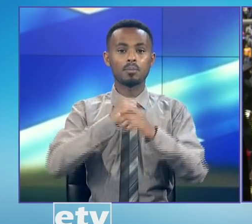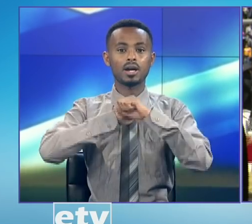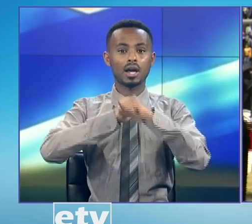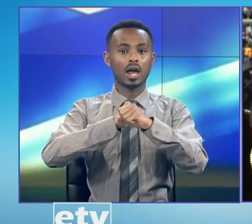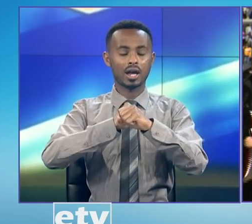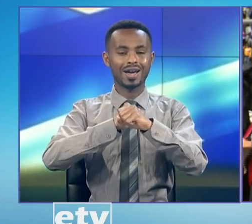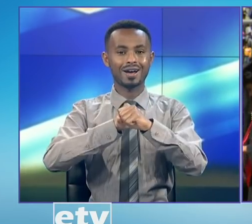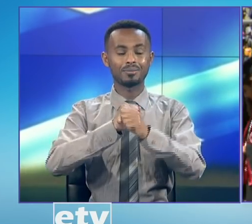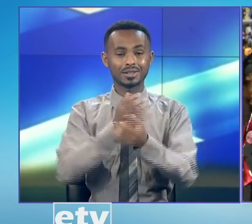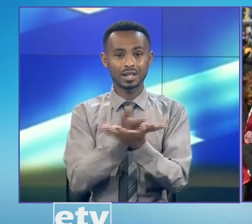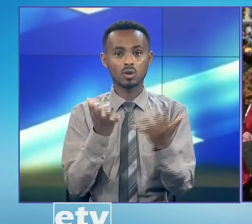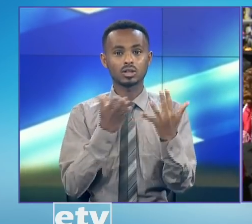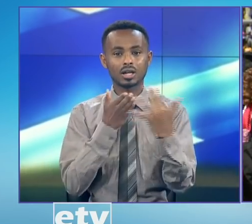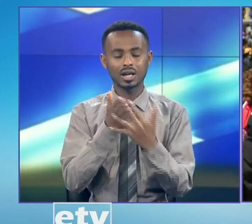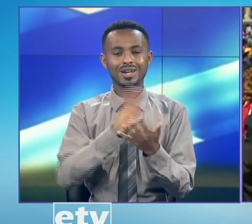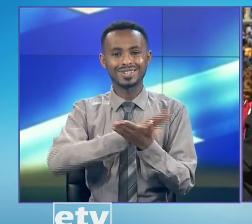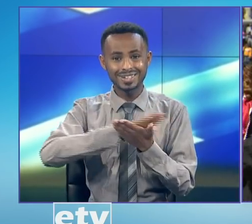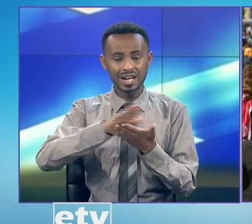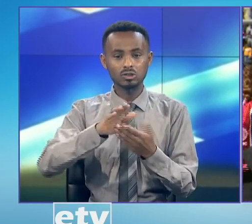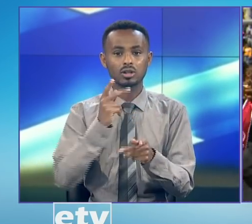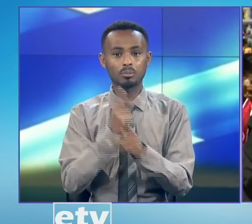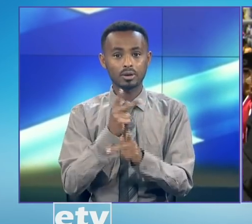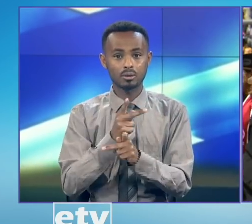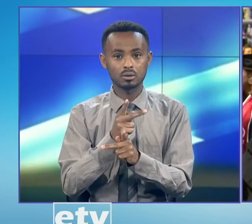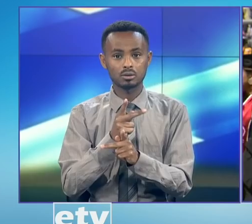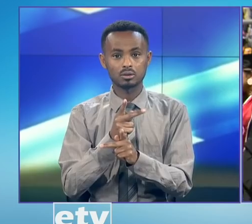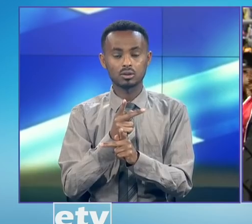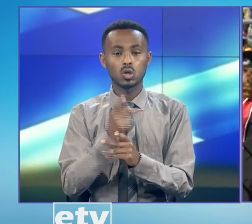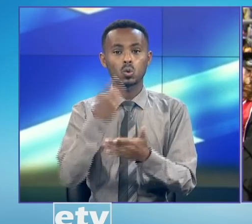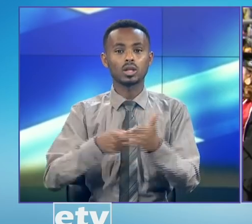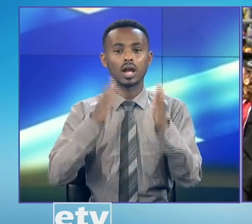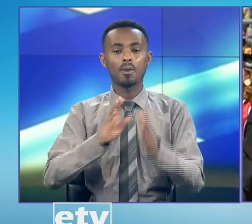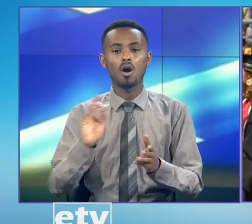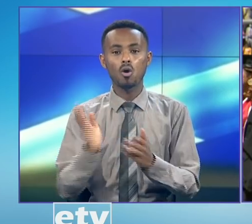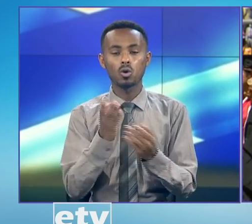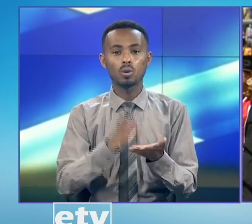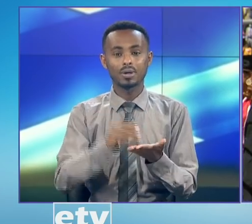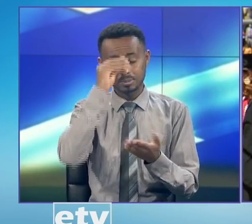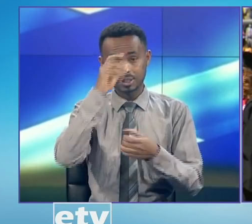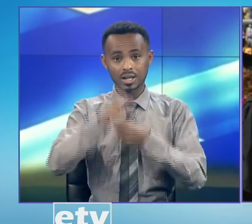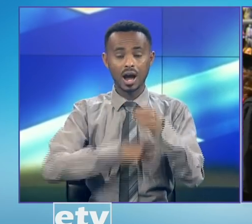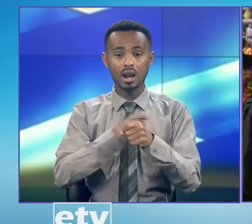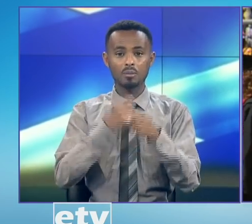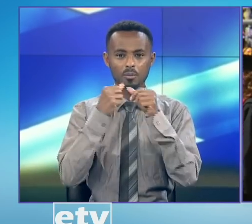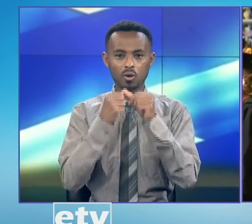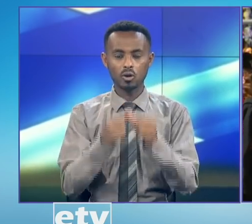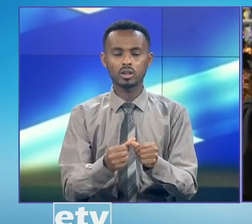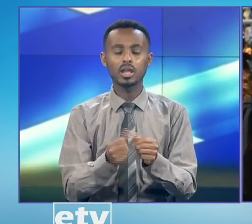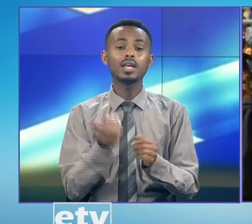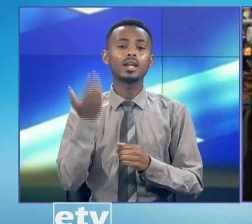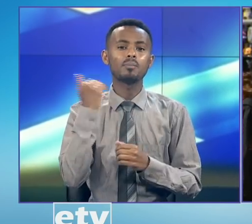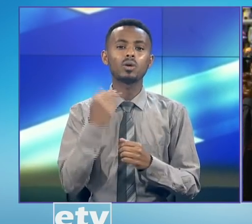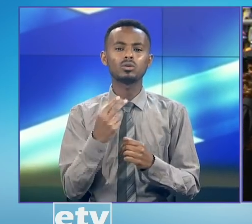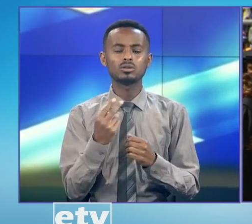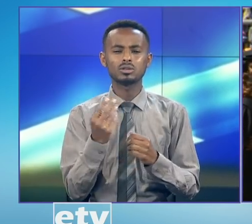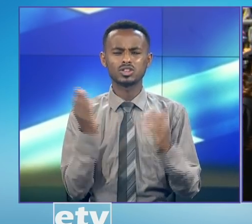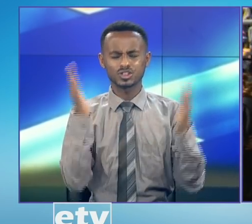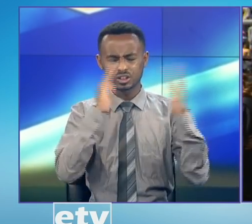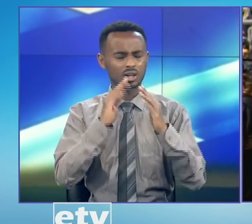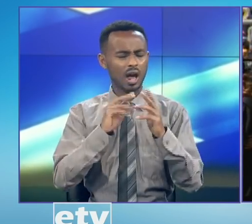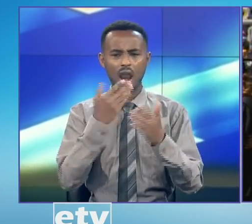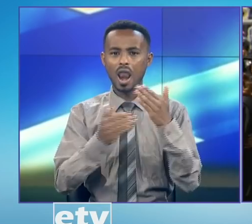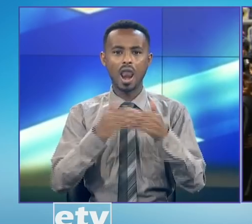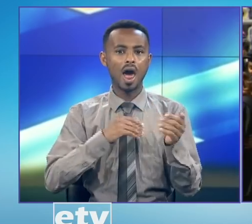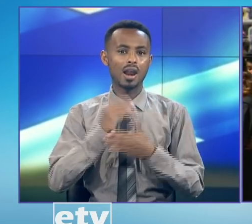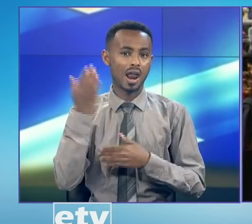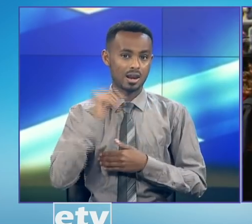መከላከያ መሳሪያዎች አንጻር ንጽህናቸውን ጠብቀው ውጤታማ ሆኖ በትምህርት ዓለም ለመቆየት የነበረው ትንንቅ ቀላል